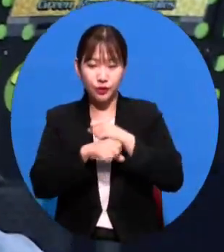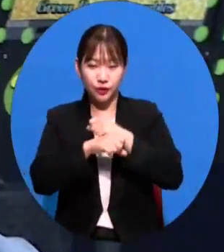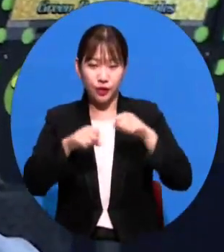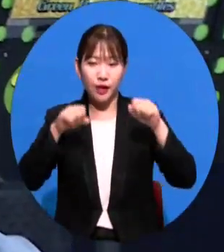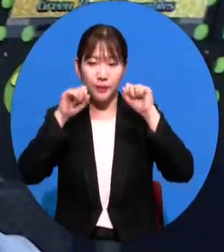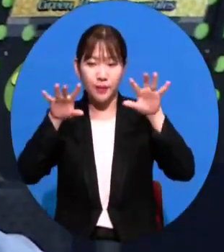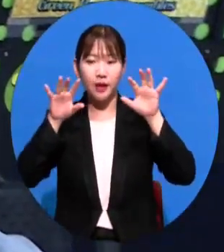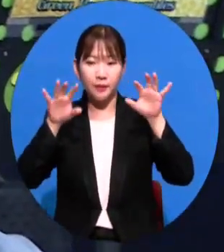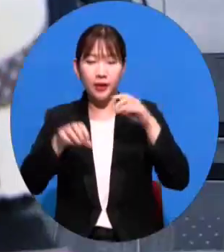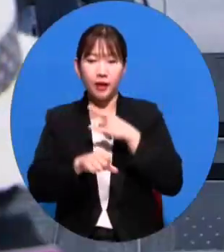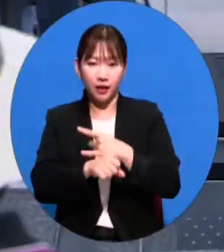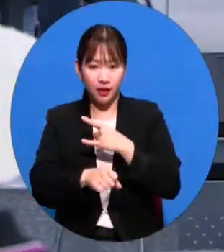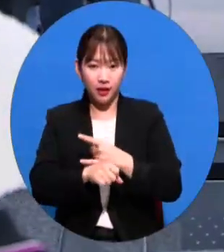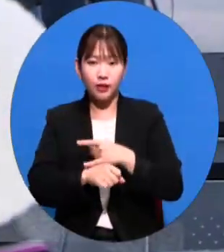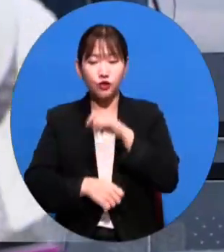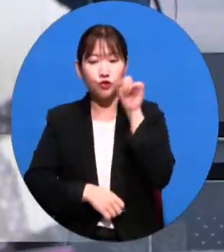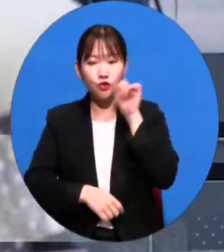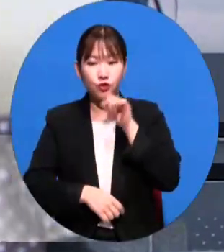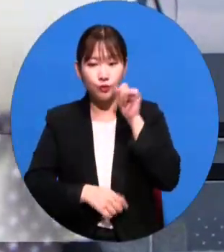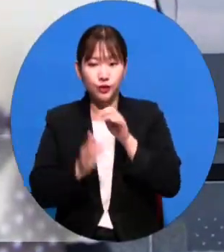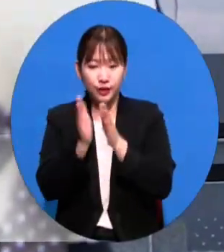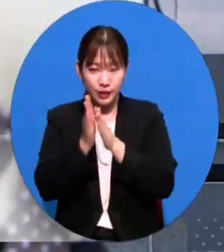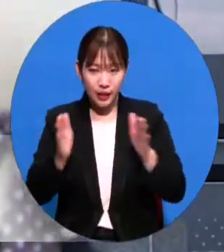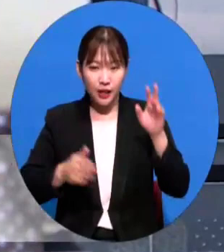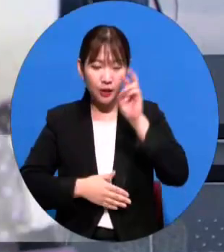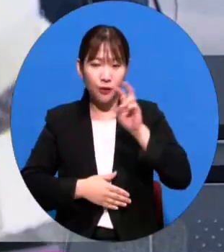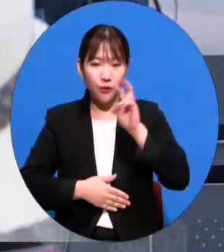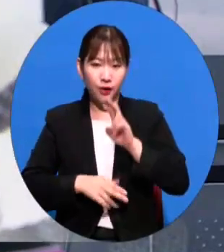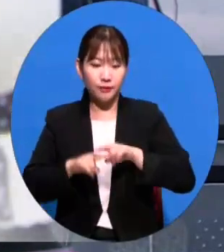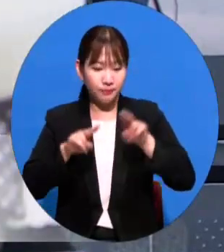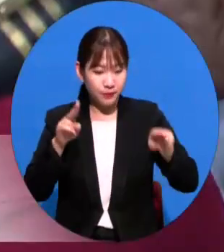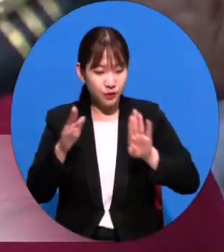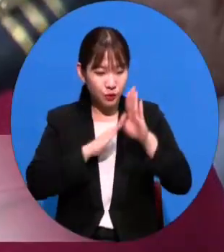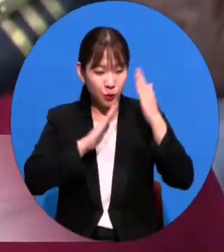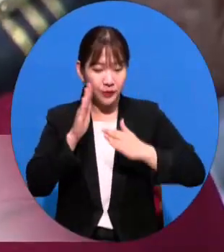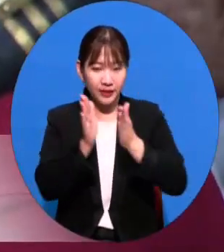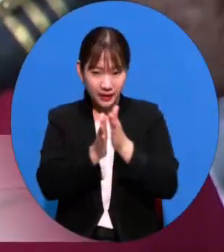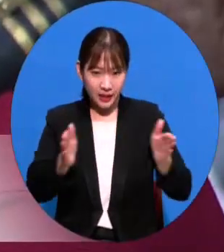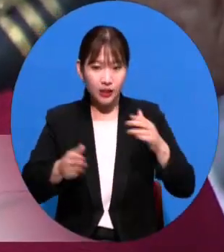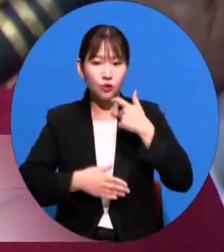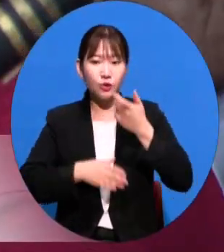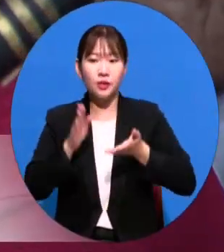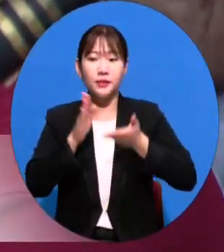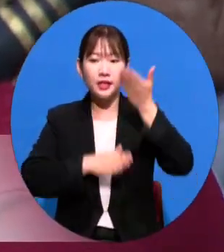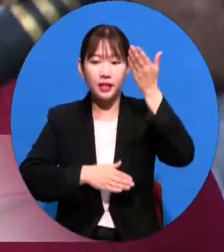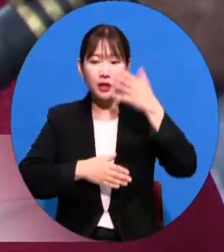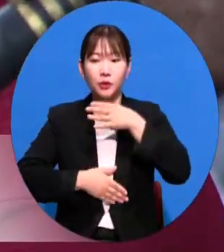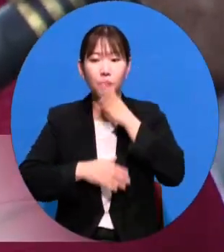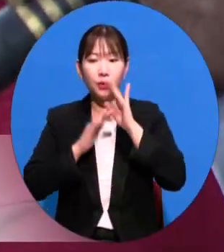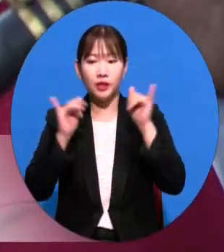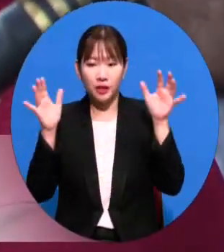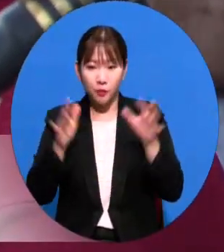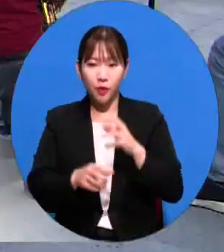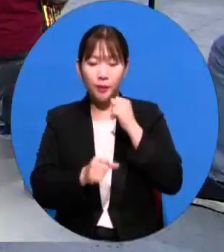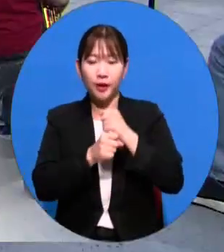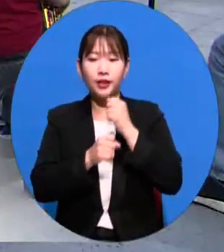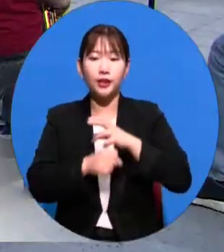퍼집니다. 취미로 시작했던 음악을 은퇴한 뒤 본격적으로 시작한 60세 이상 어르신들이 만들어낸